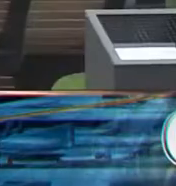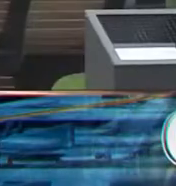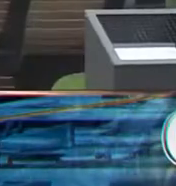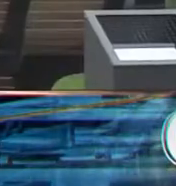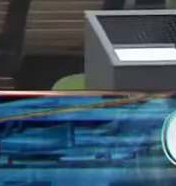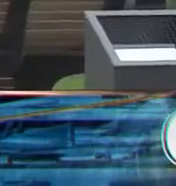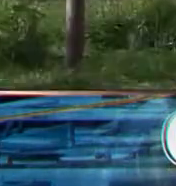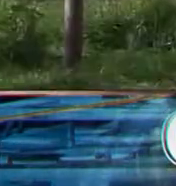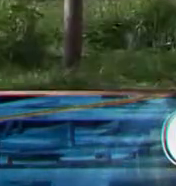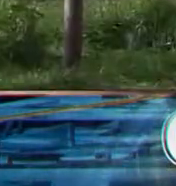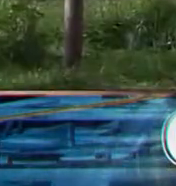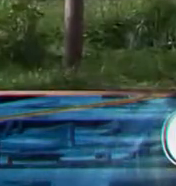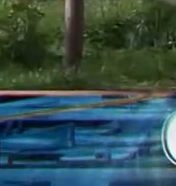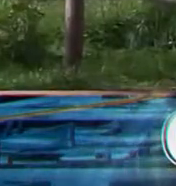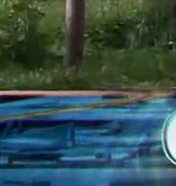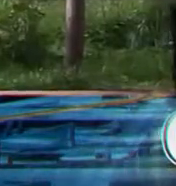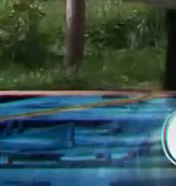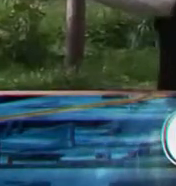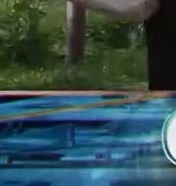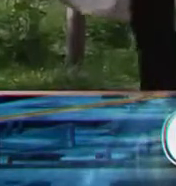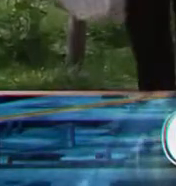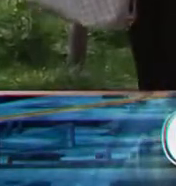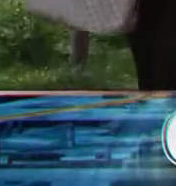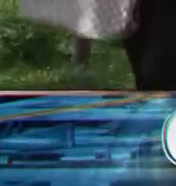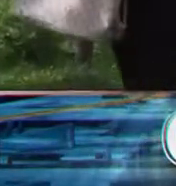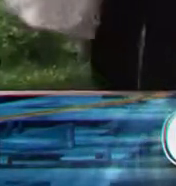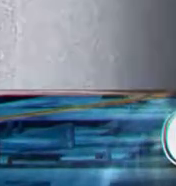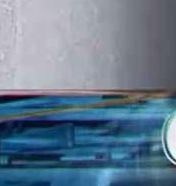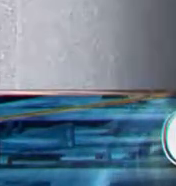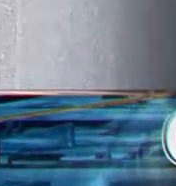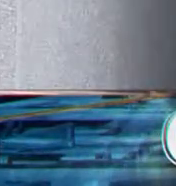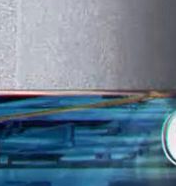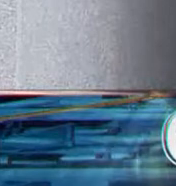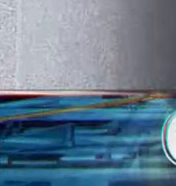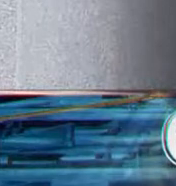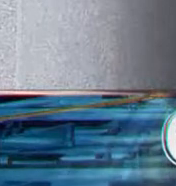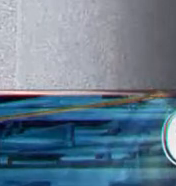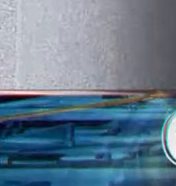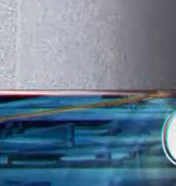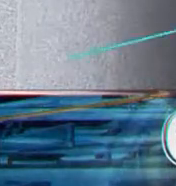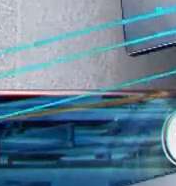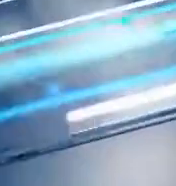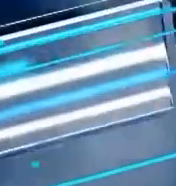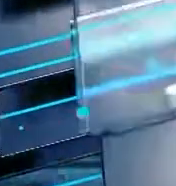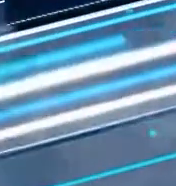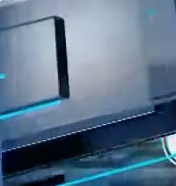Путь Абая. Делегация из Алматинской области отправилась в родные края великого Абая Кунамбая.